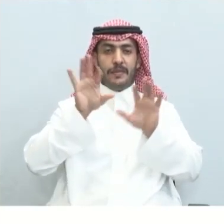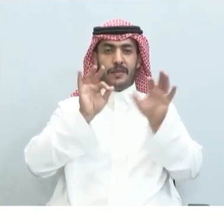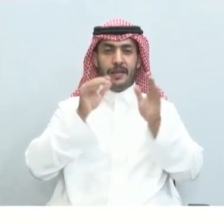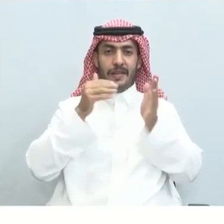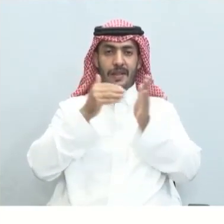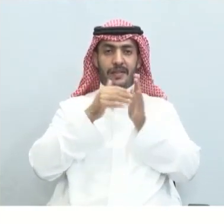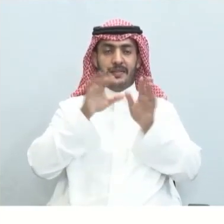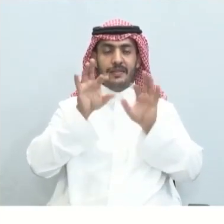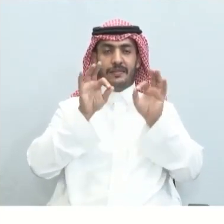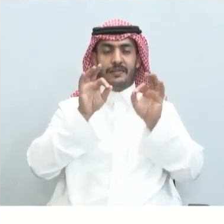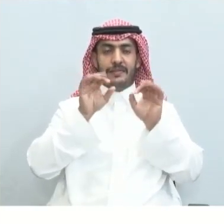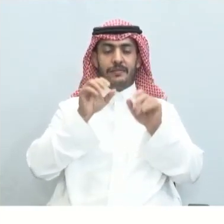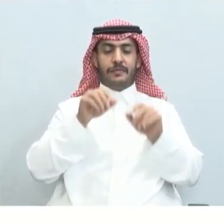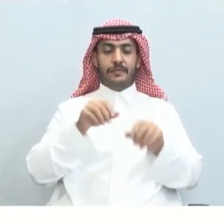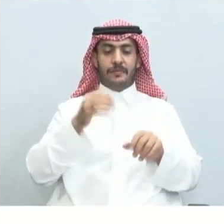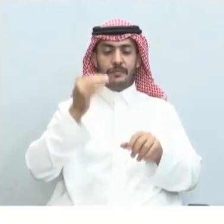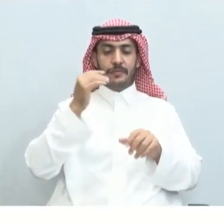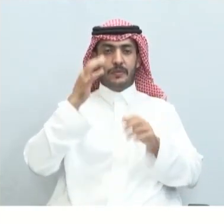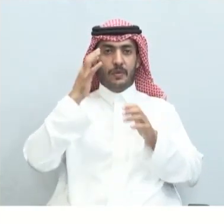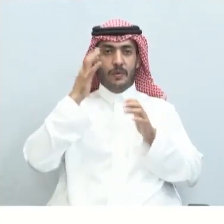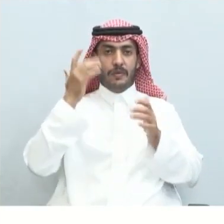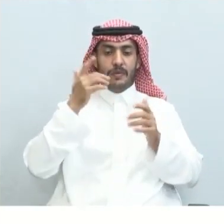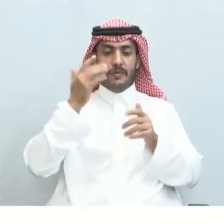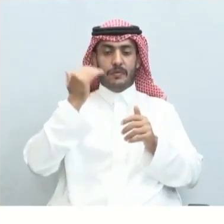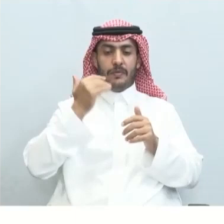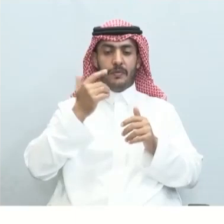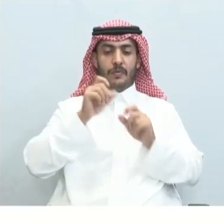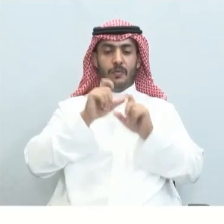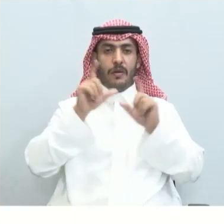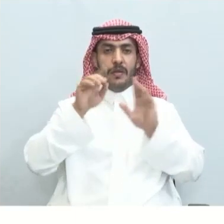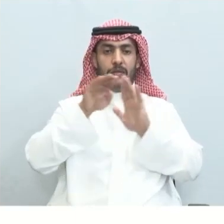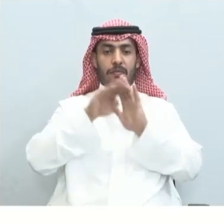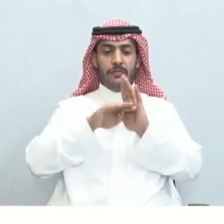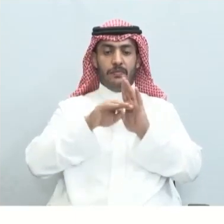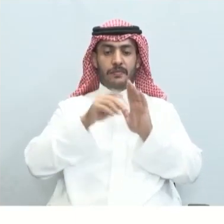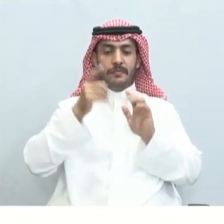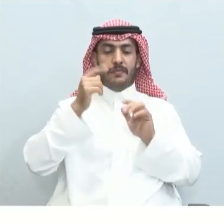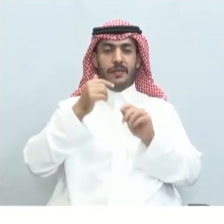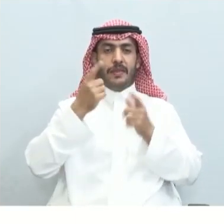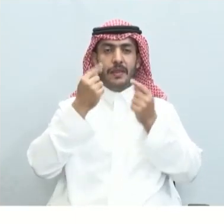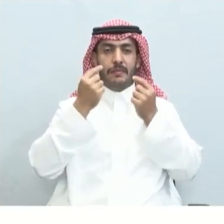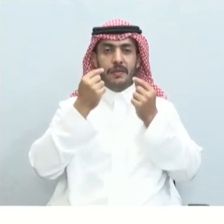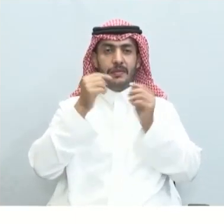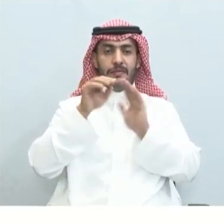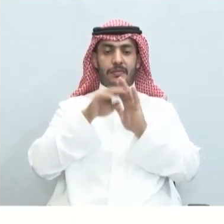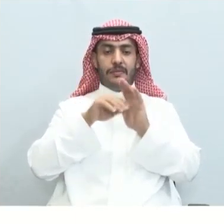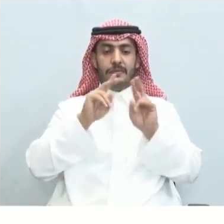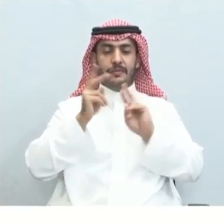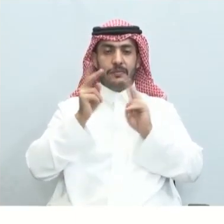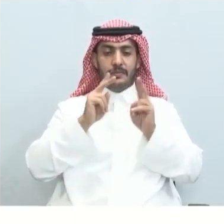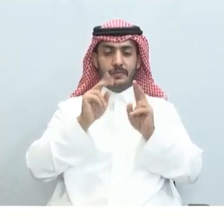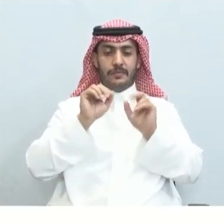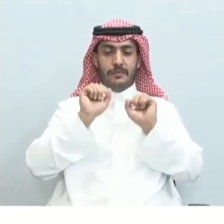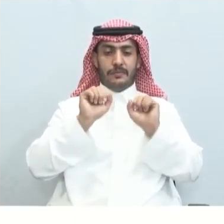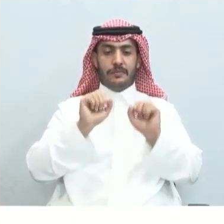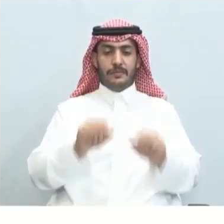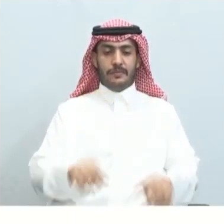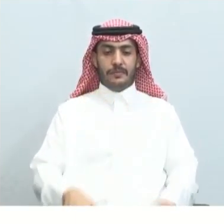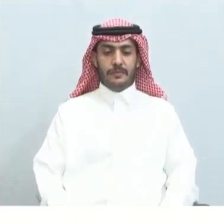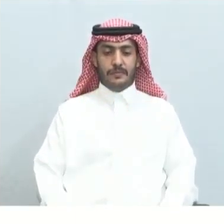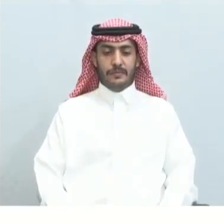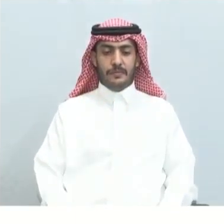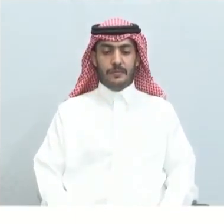المهارات التي يستخدمها العلماء توضيح المقصود بالفرضيه التمييز الاختلاف بين